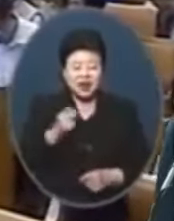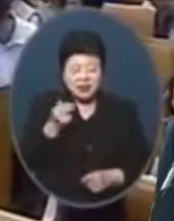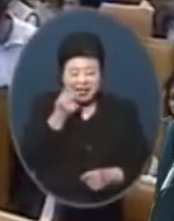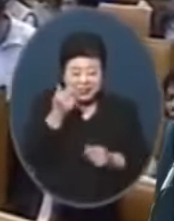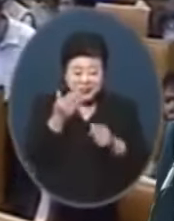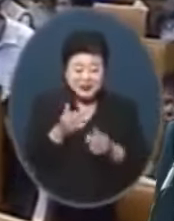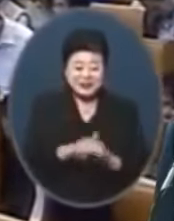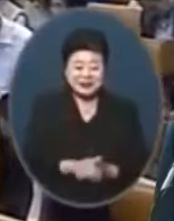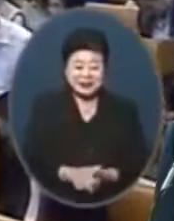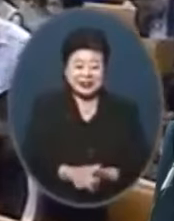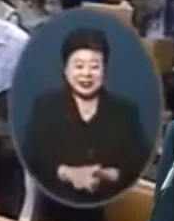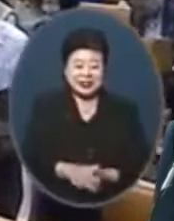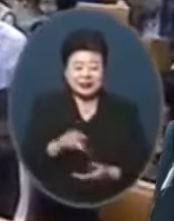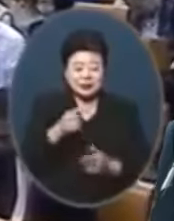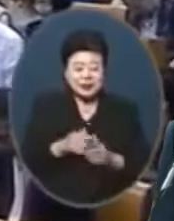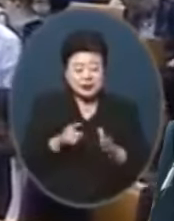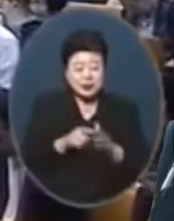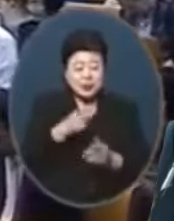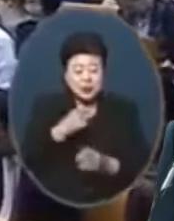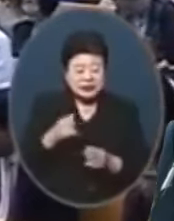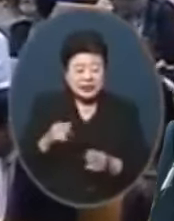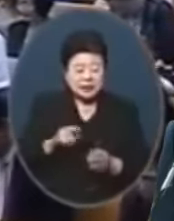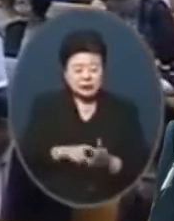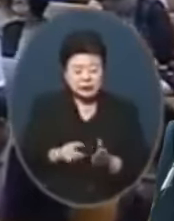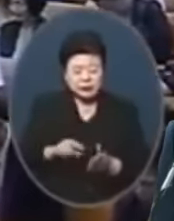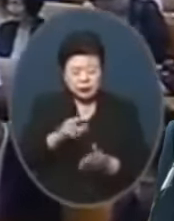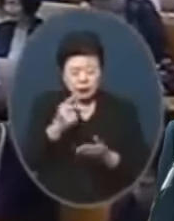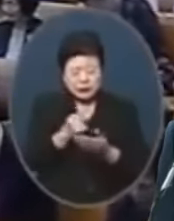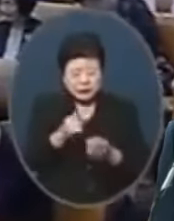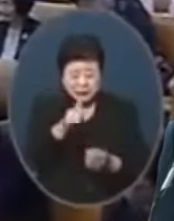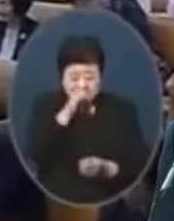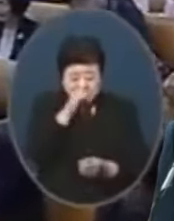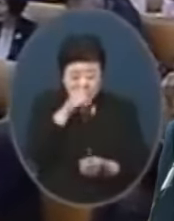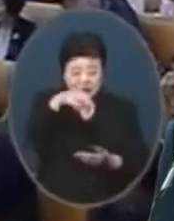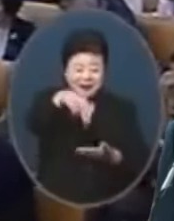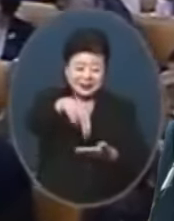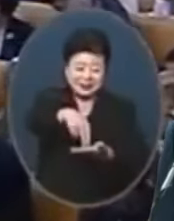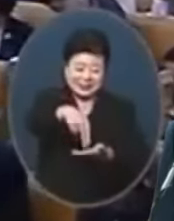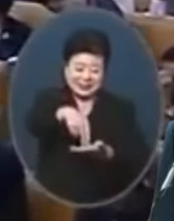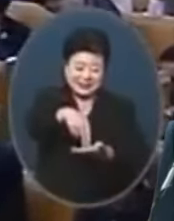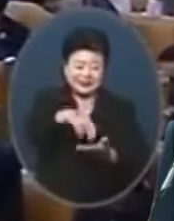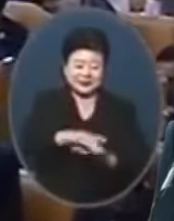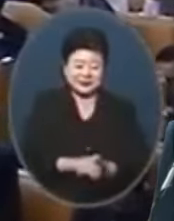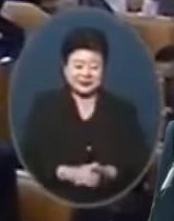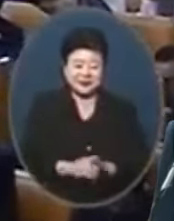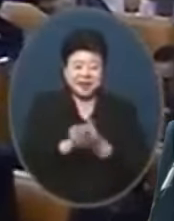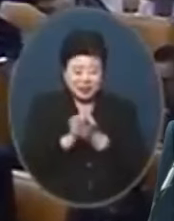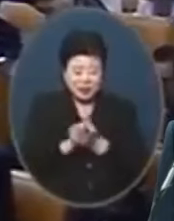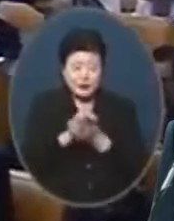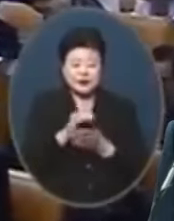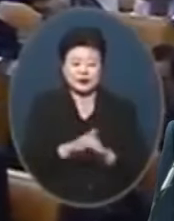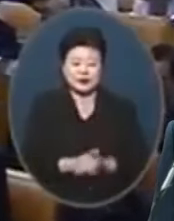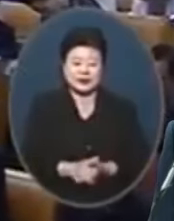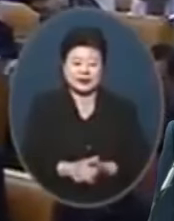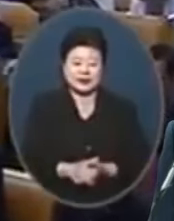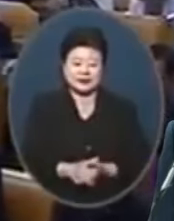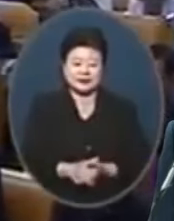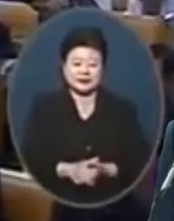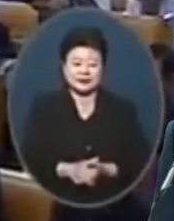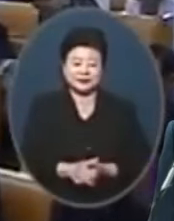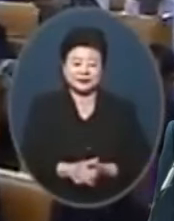주시는 것입니다. 오늘 처음 예수 믿거나 타락했다가 돌아오기 원하시는 분 그 자리에 일어나십시오. 내가 기도해 줄 테니